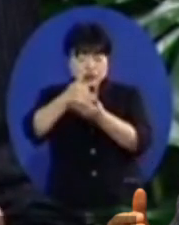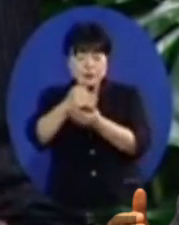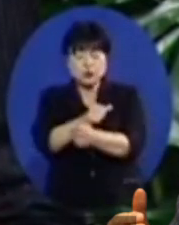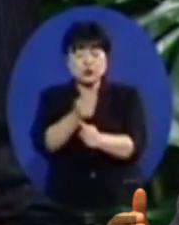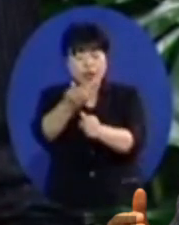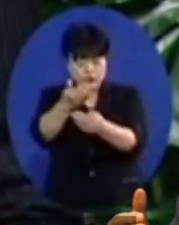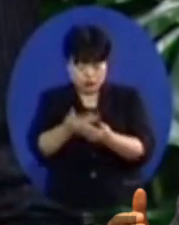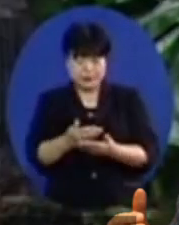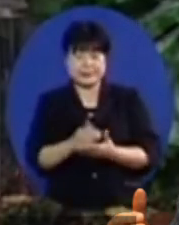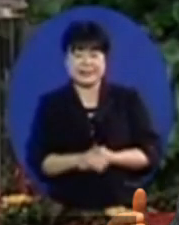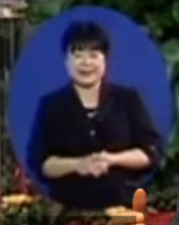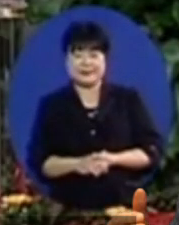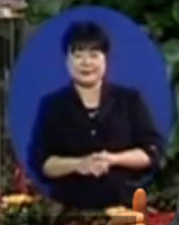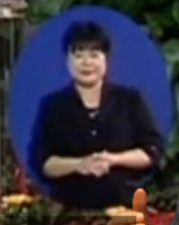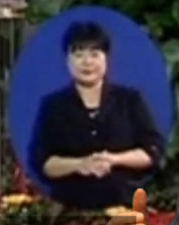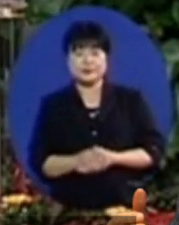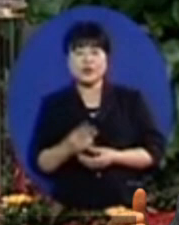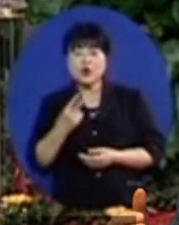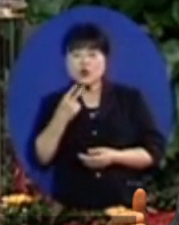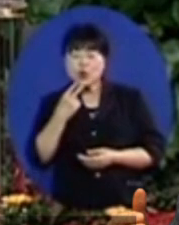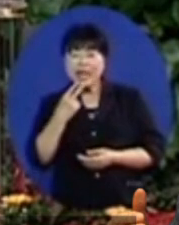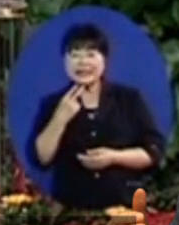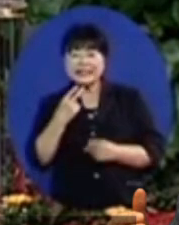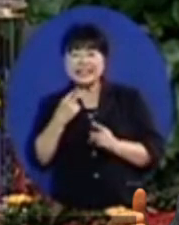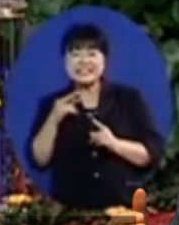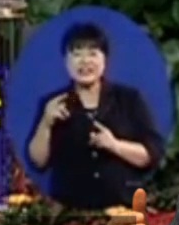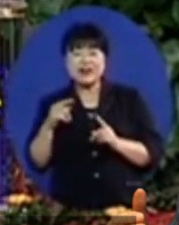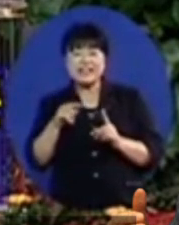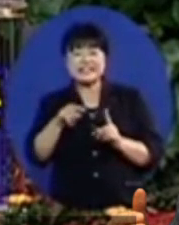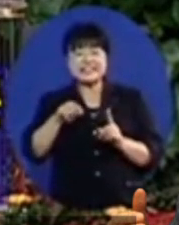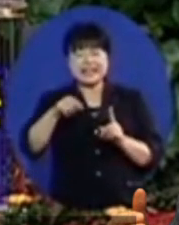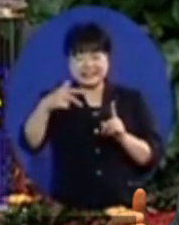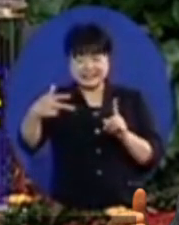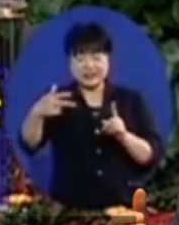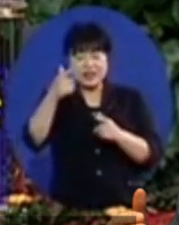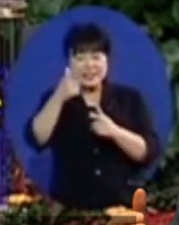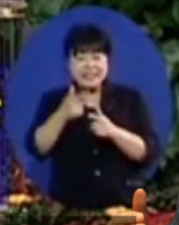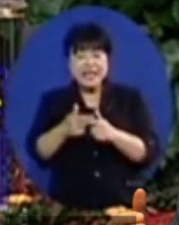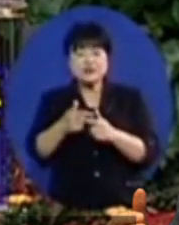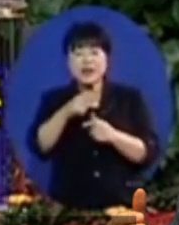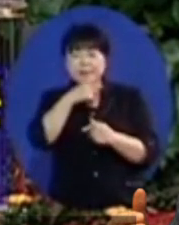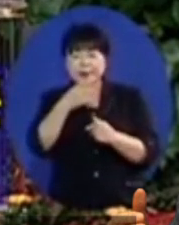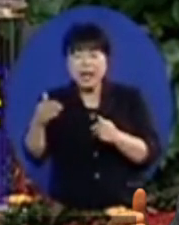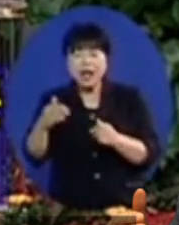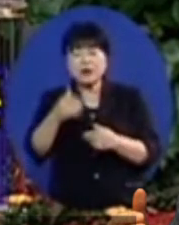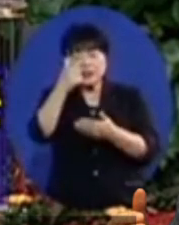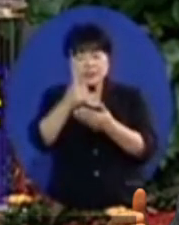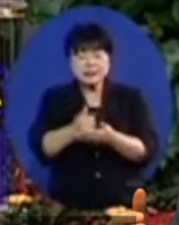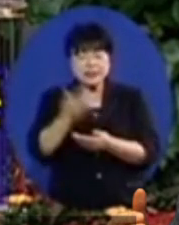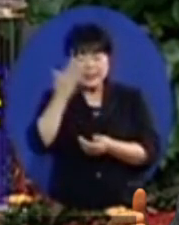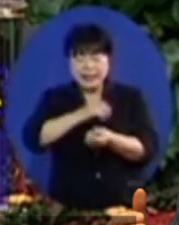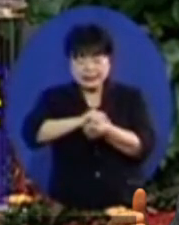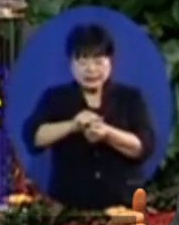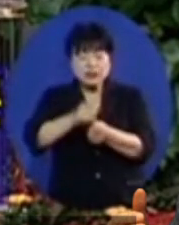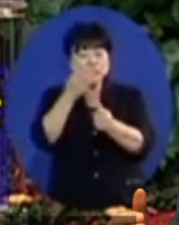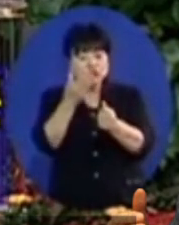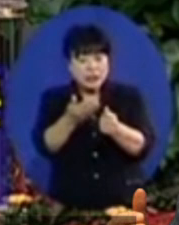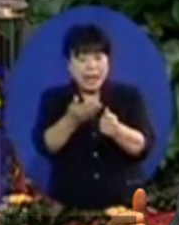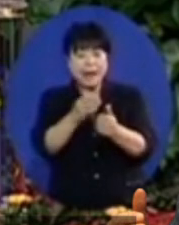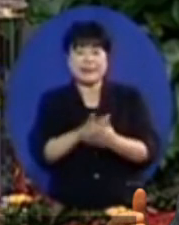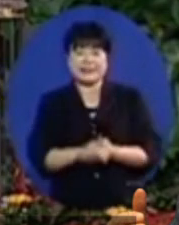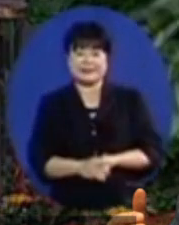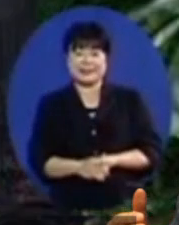용서해 주셨습니다. 요한 1서 1장 7절에 그 아들 예수의 피가 우리를 모든 죄에서 깨끗하게 하실 것이라.